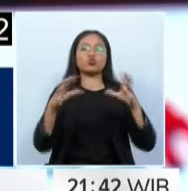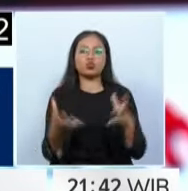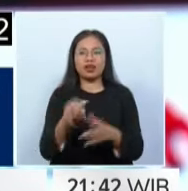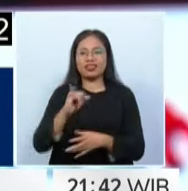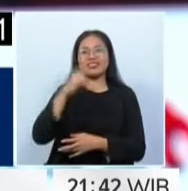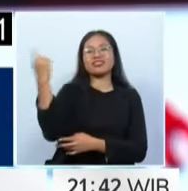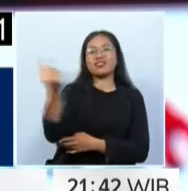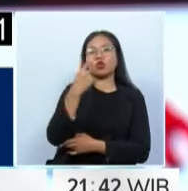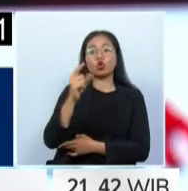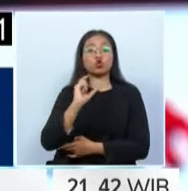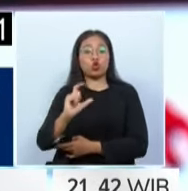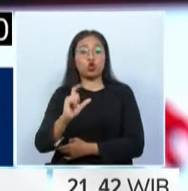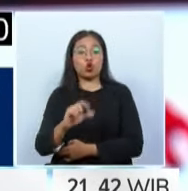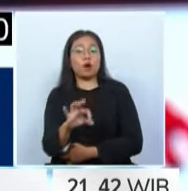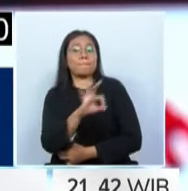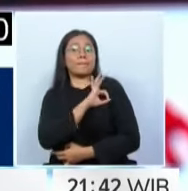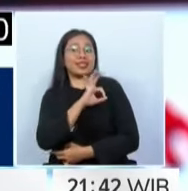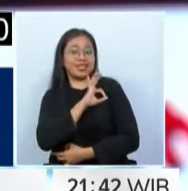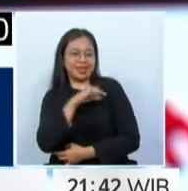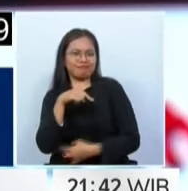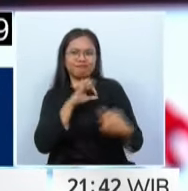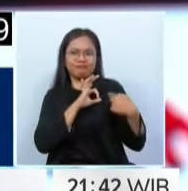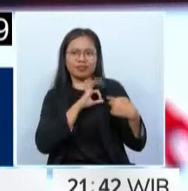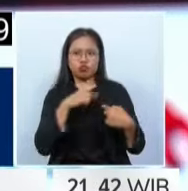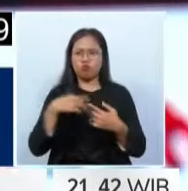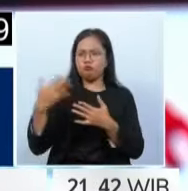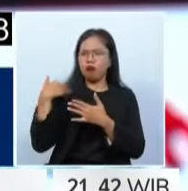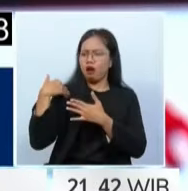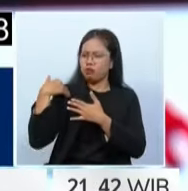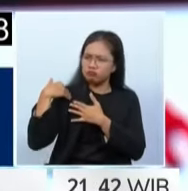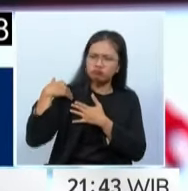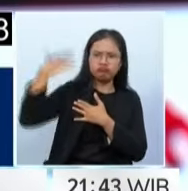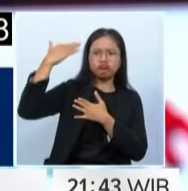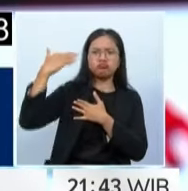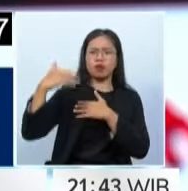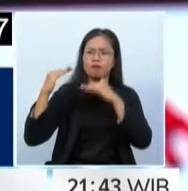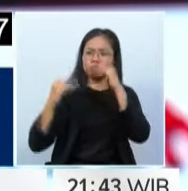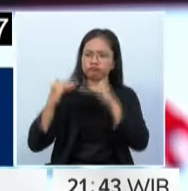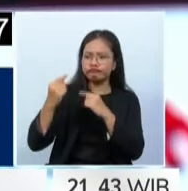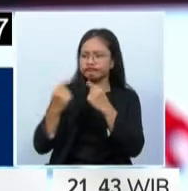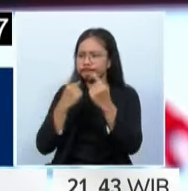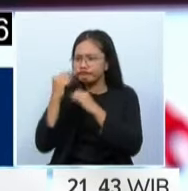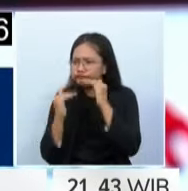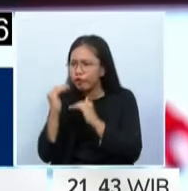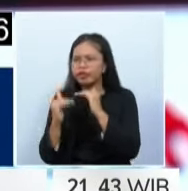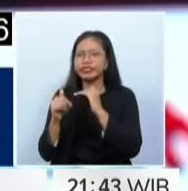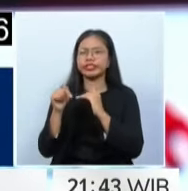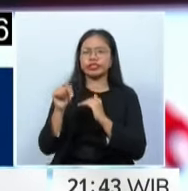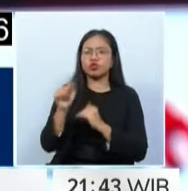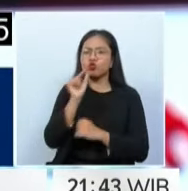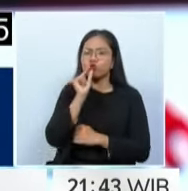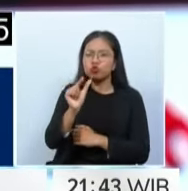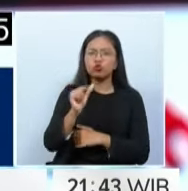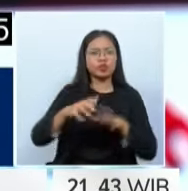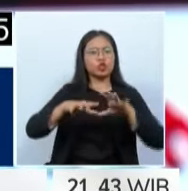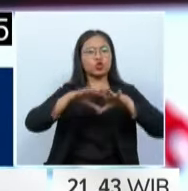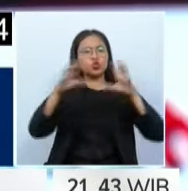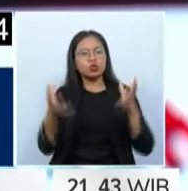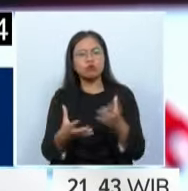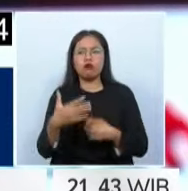akan menjadi Panglima diplomasi dunia Indonesia di tingkat dunia hadir